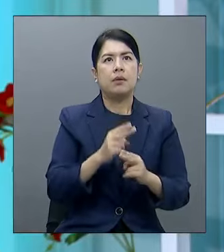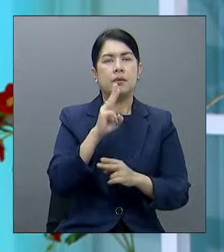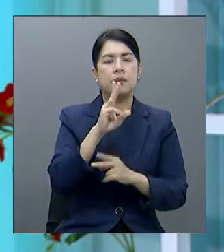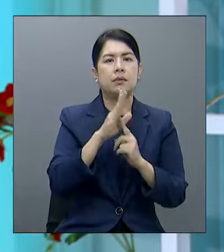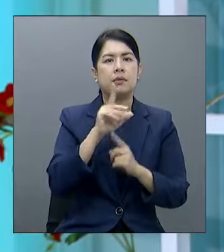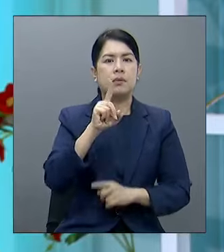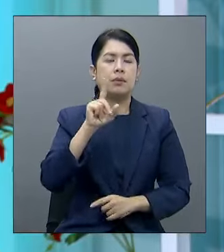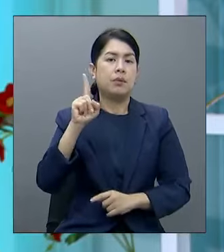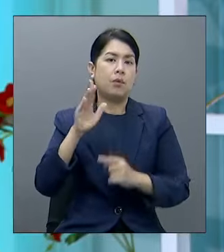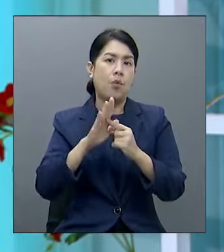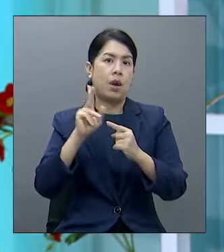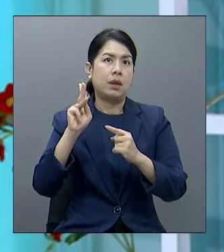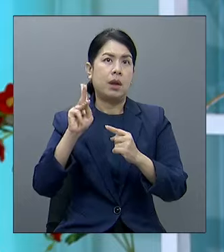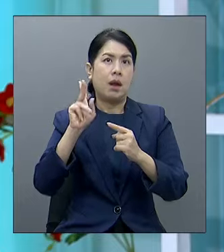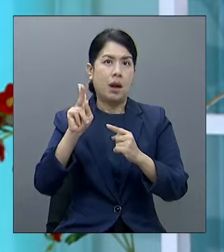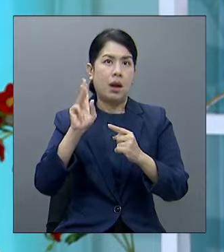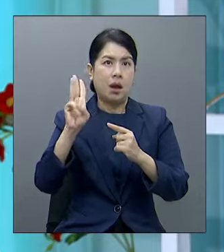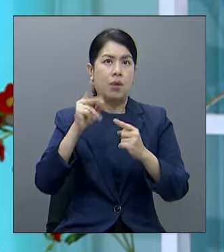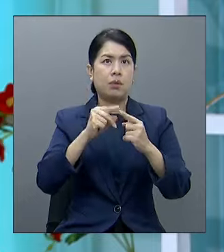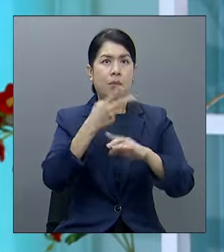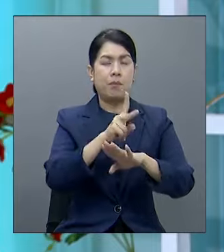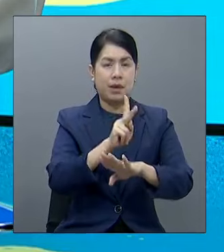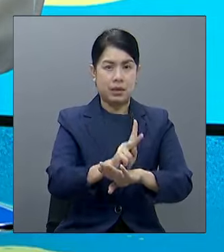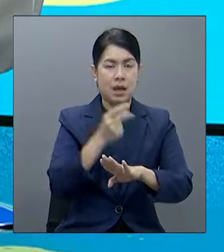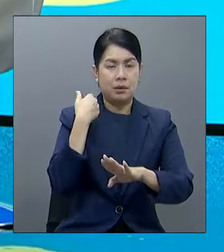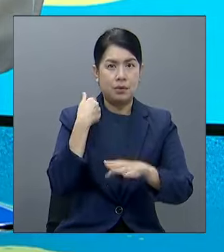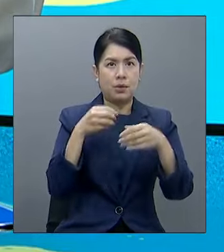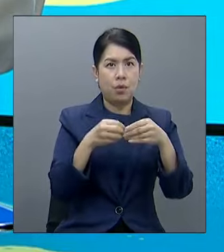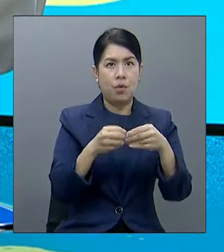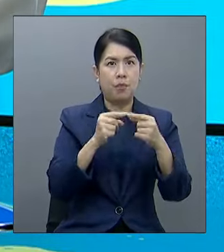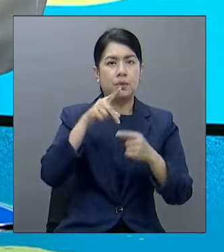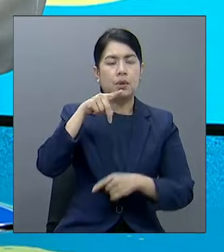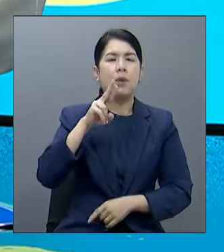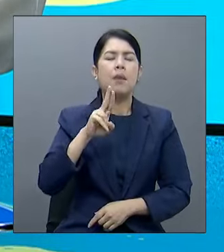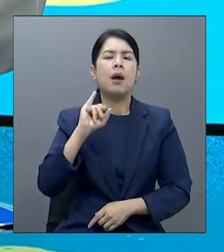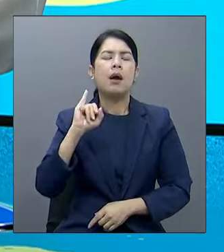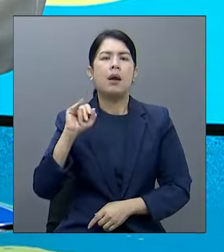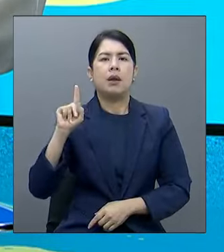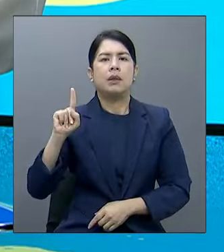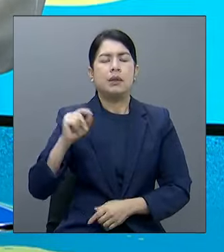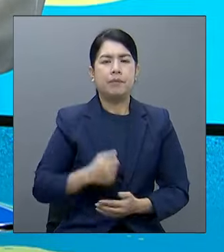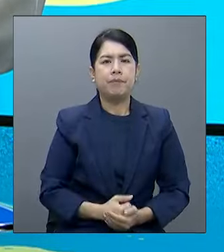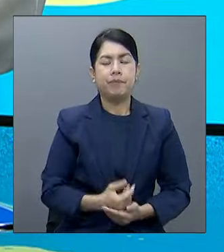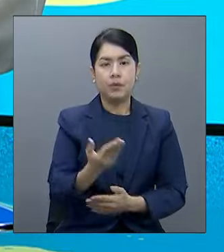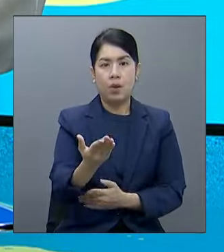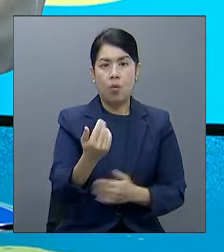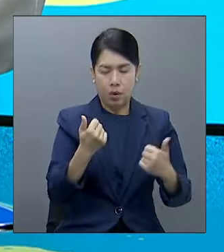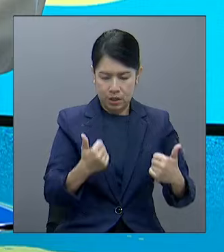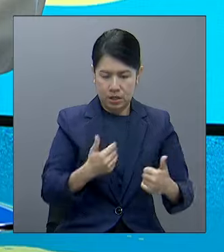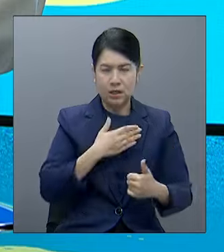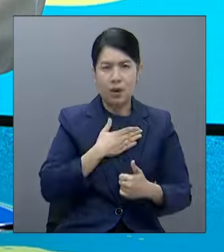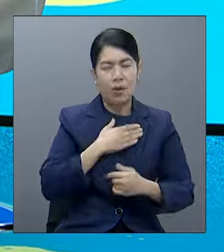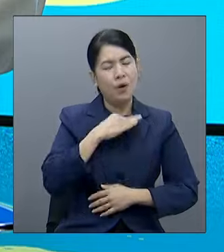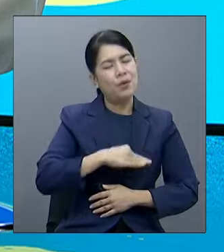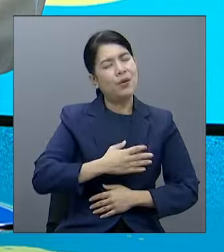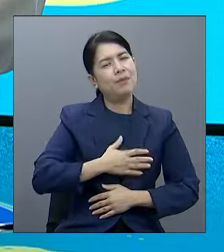มาพรประธานและผู้ก่อตั้งนรมิตรพรายนะคะสวัสดีค่ะ สวัสดีค่ะ โอ้โหคุณวาดดาววันนี้เรารู้สึกเบ่งบานในใจ